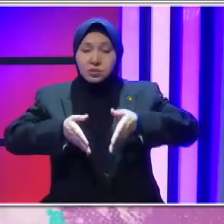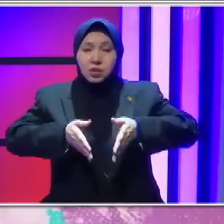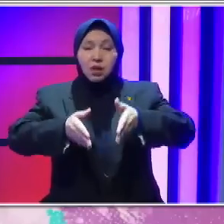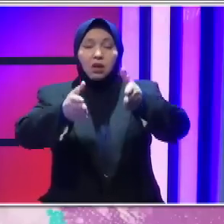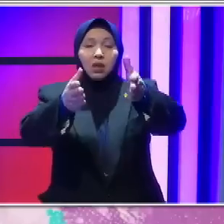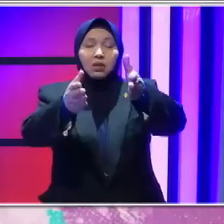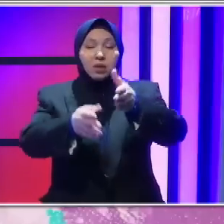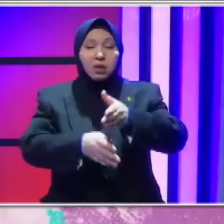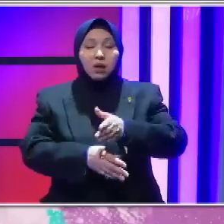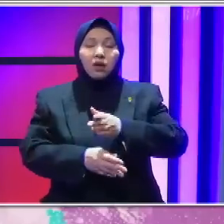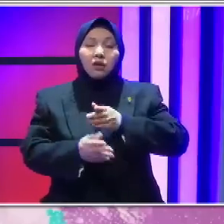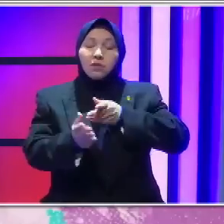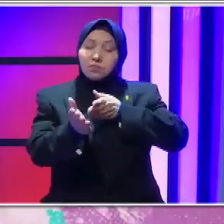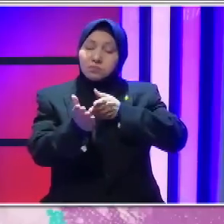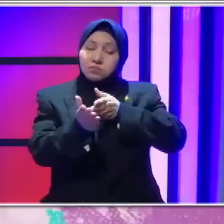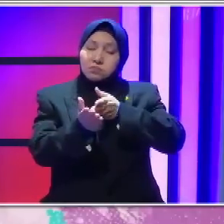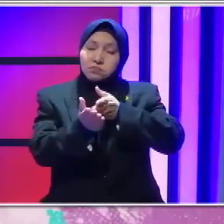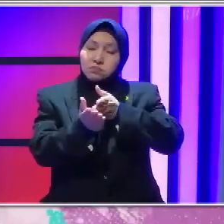الصراط